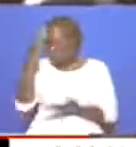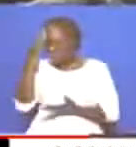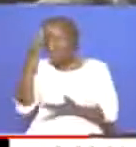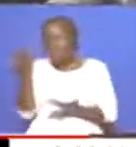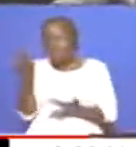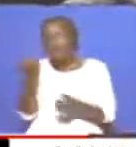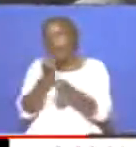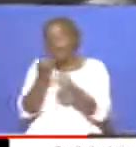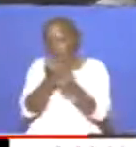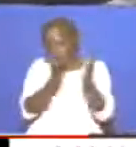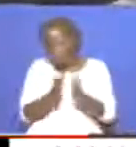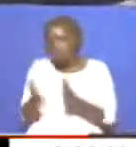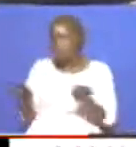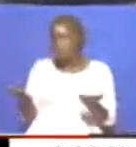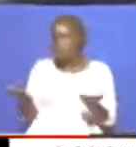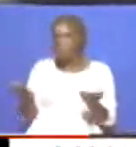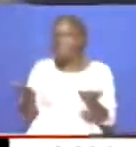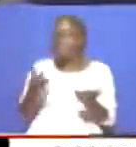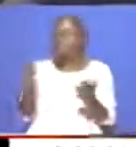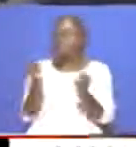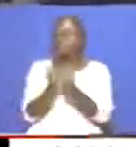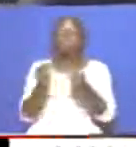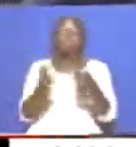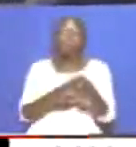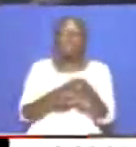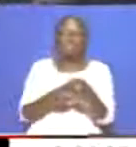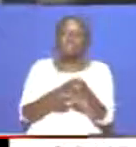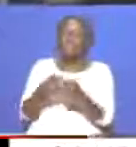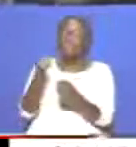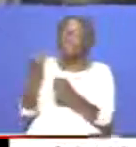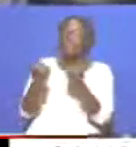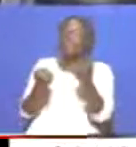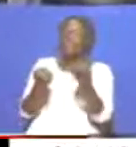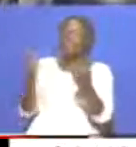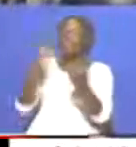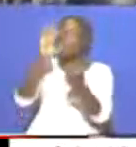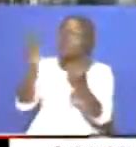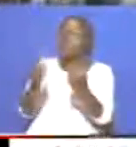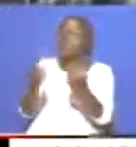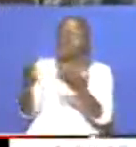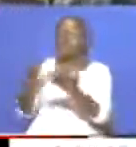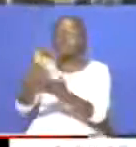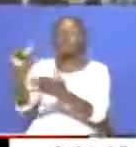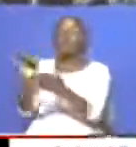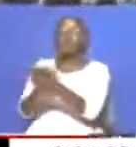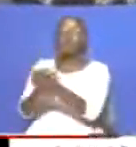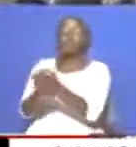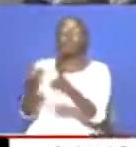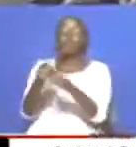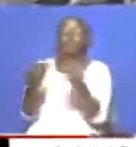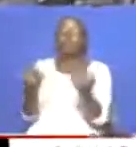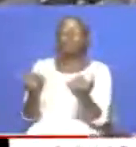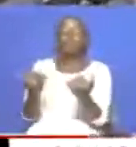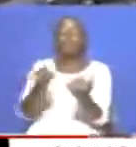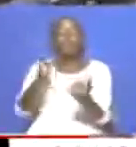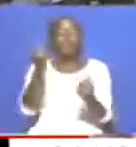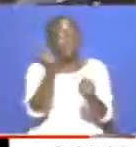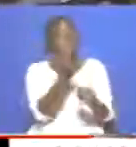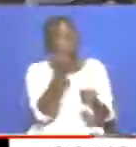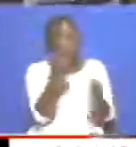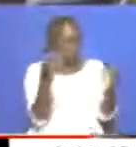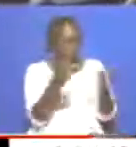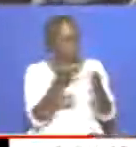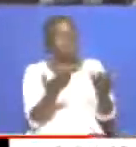kazi. In 2017, 55% of the vote went to Jubilee Party. But now, the Kenya Kwanza Brigade is calling